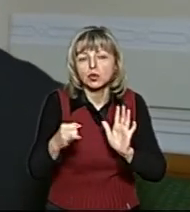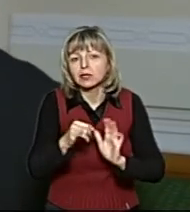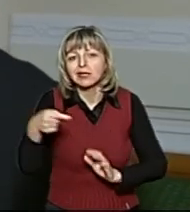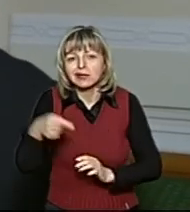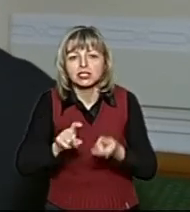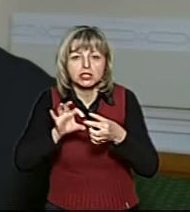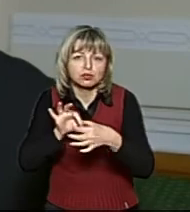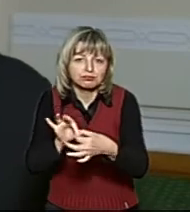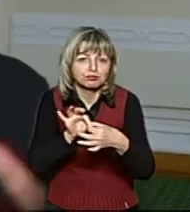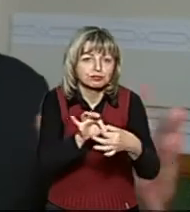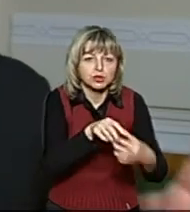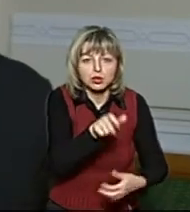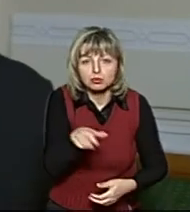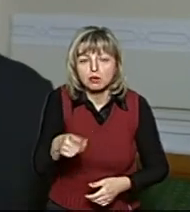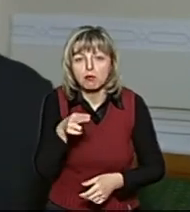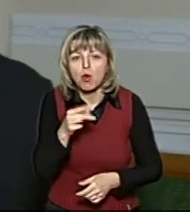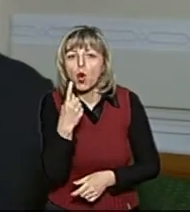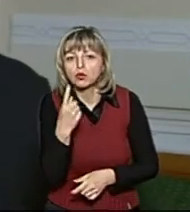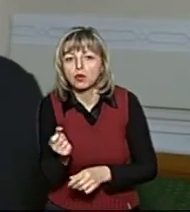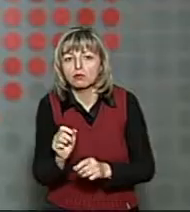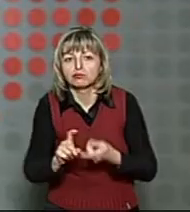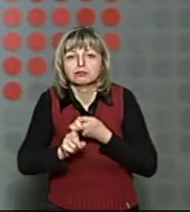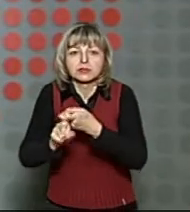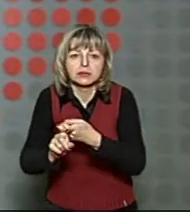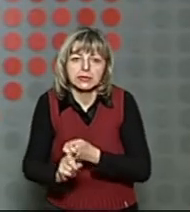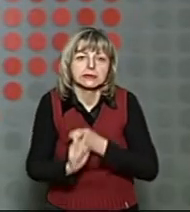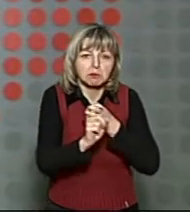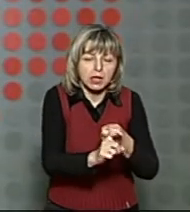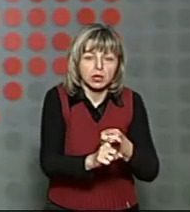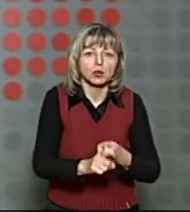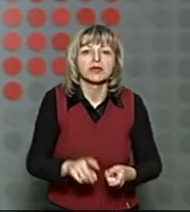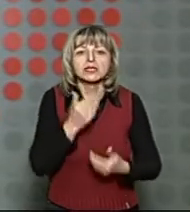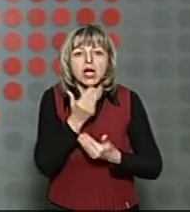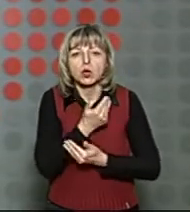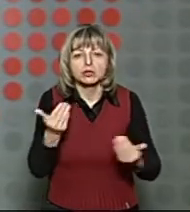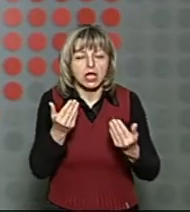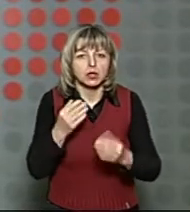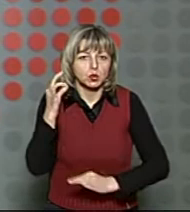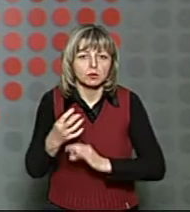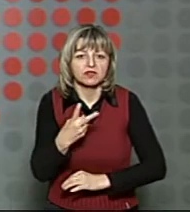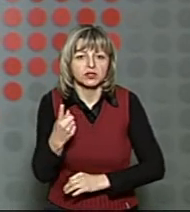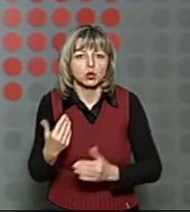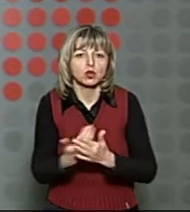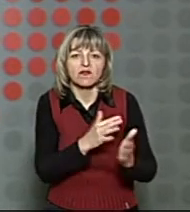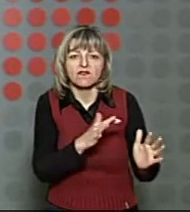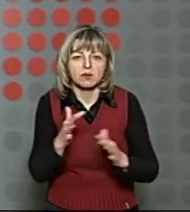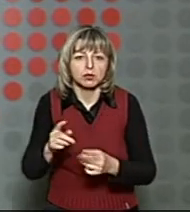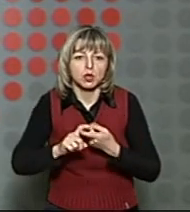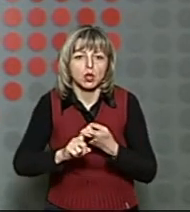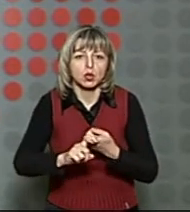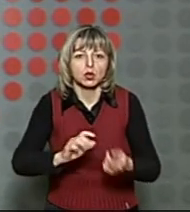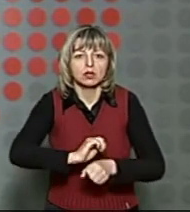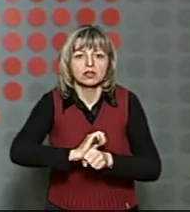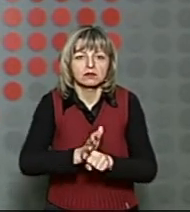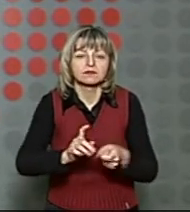1000 контактних осіб по одному спалаху. За останню добу 21 новий випадок коронавірусу